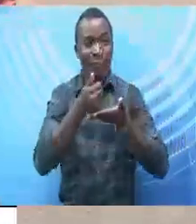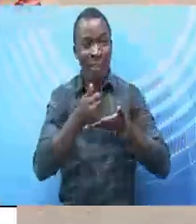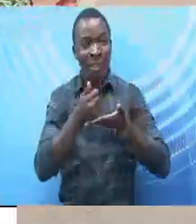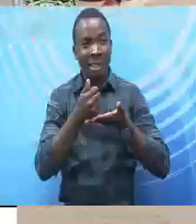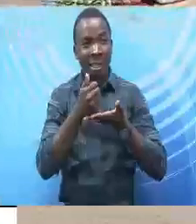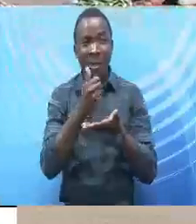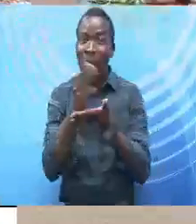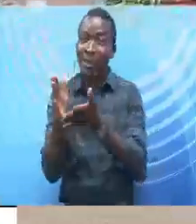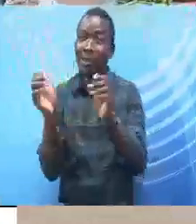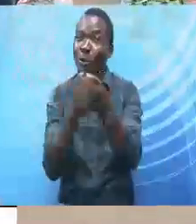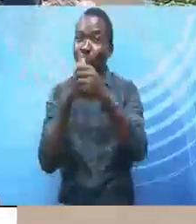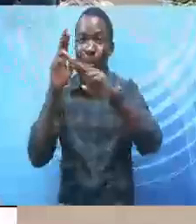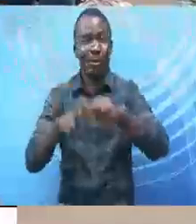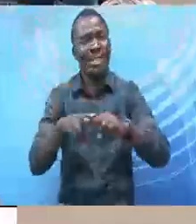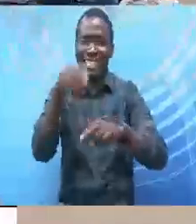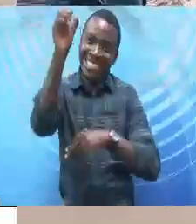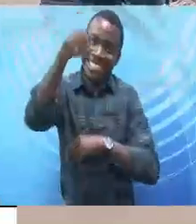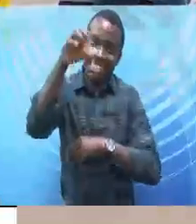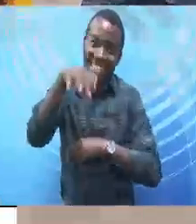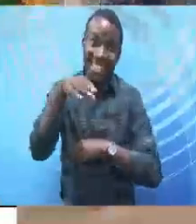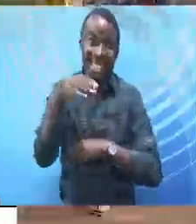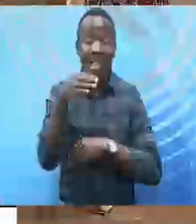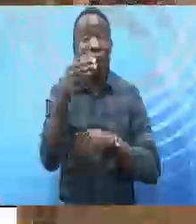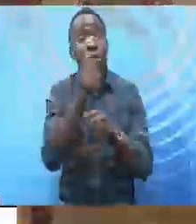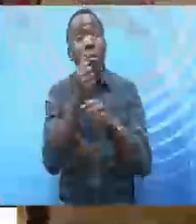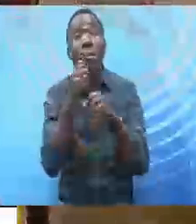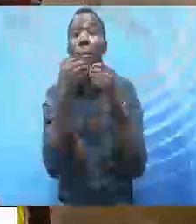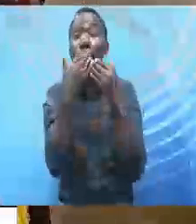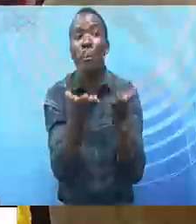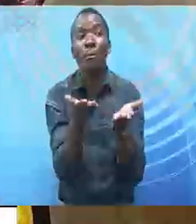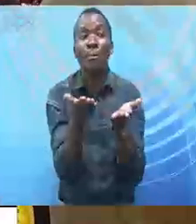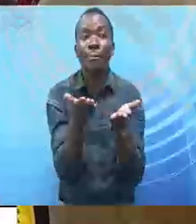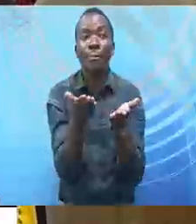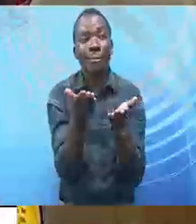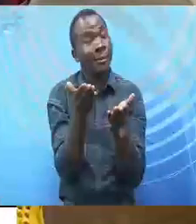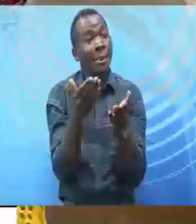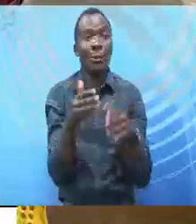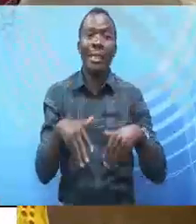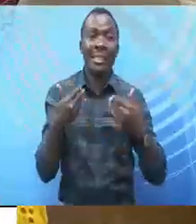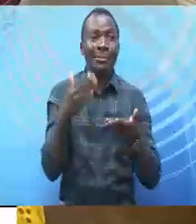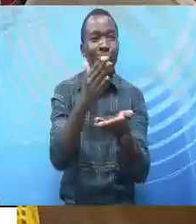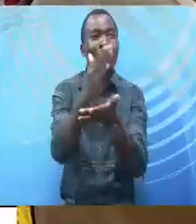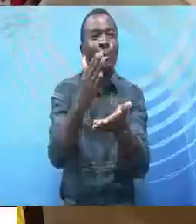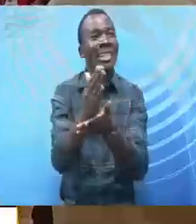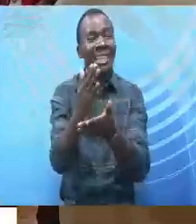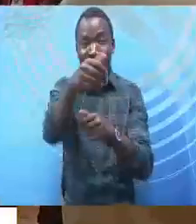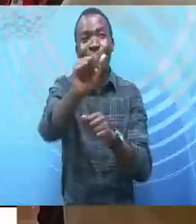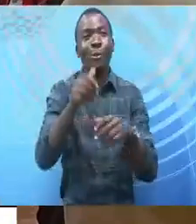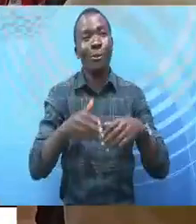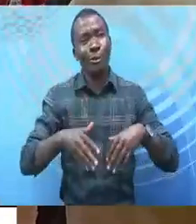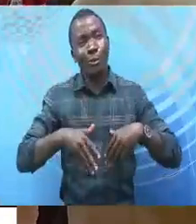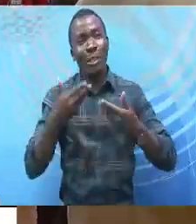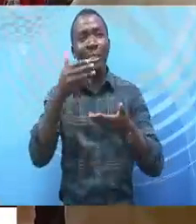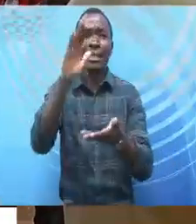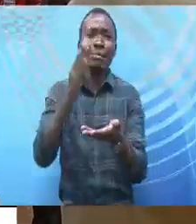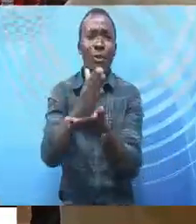ntabwo wakwicara nanone i Kigali utari gukora. Twabishimye ni ukuri, nabyo nabyo twishimye ni ukuri,